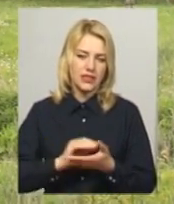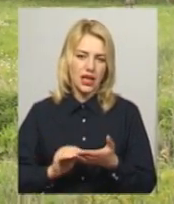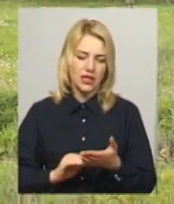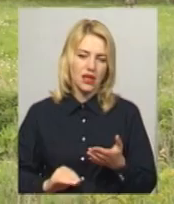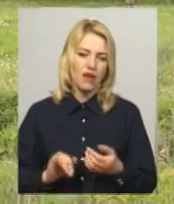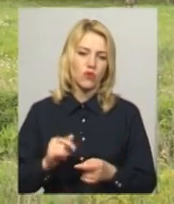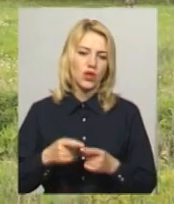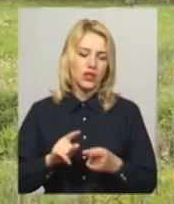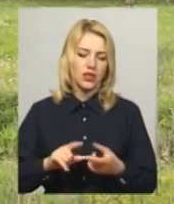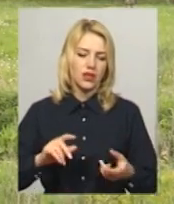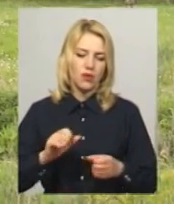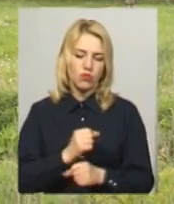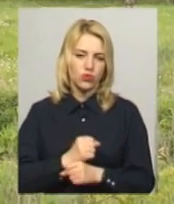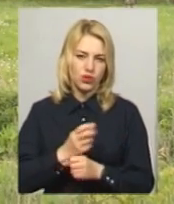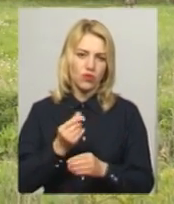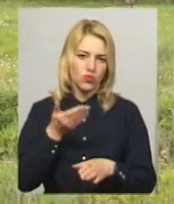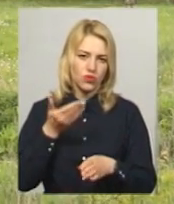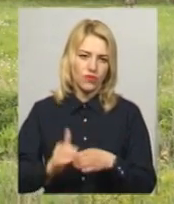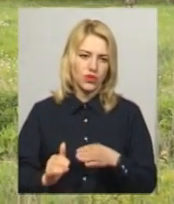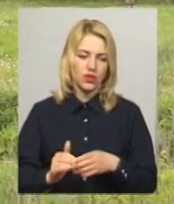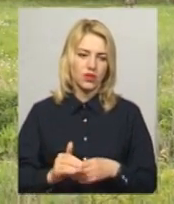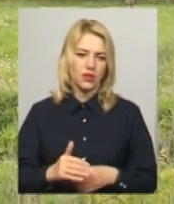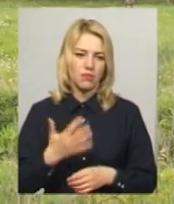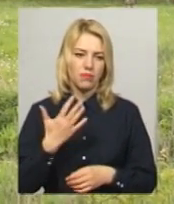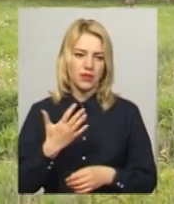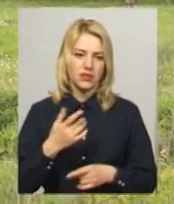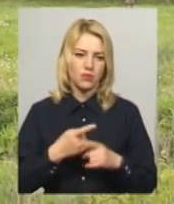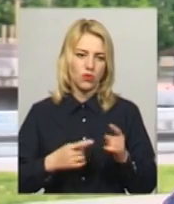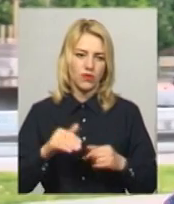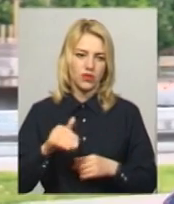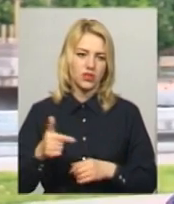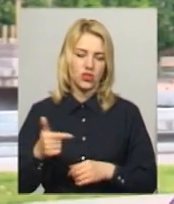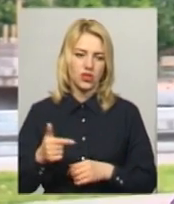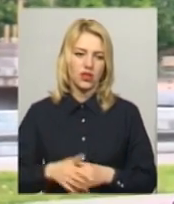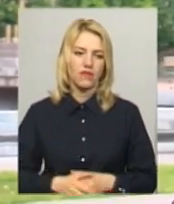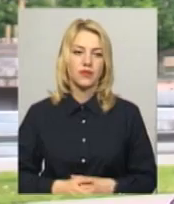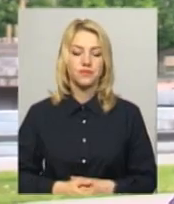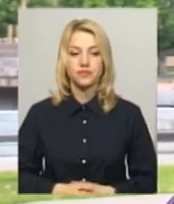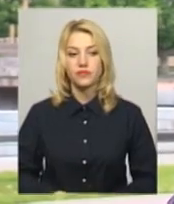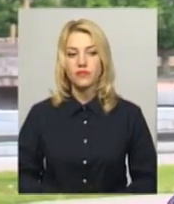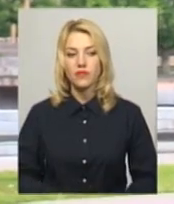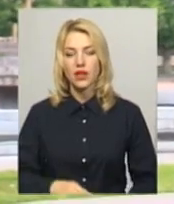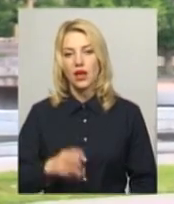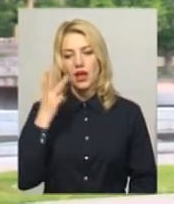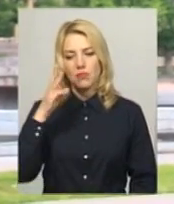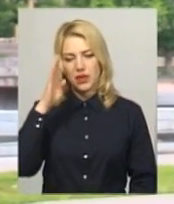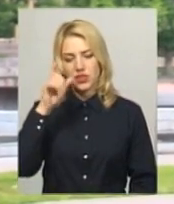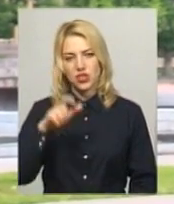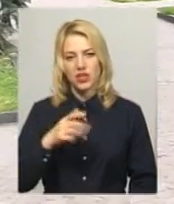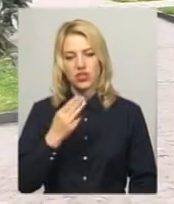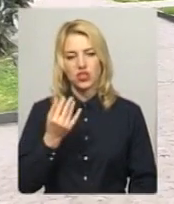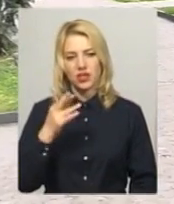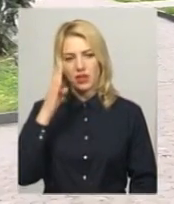путівки в сумі 5,5 тисяч гривень. Хмельничанин Олександр Шиян – батько трьох дітей.